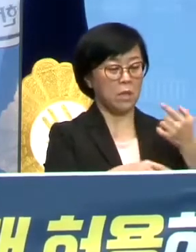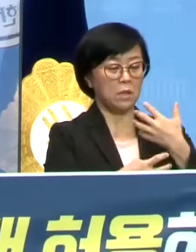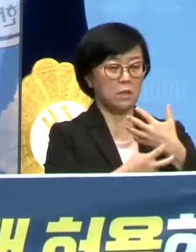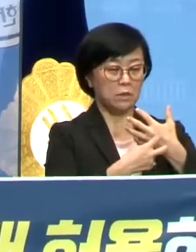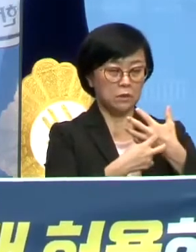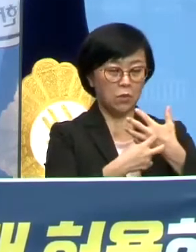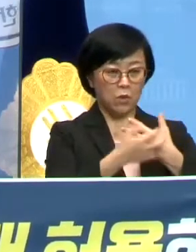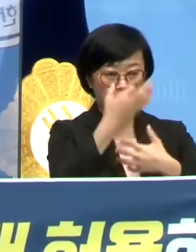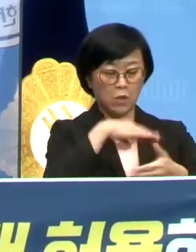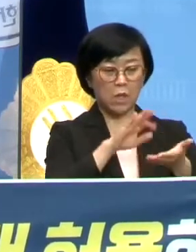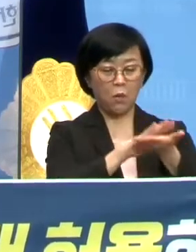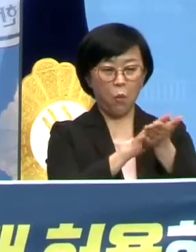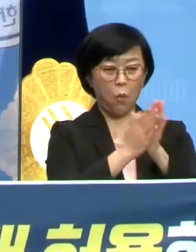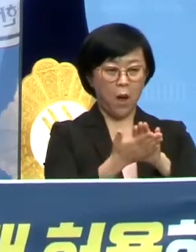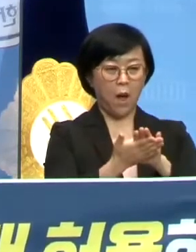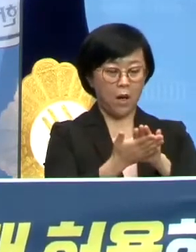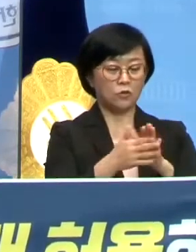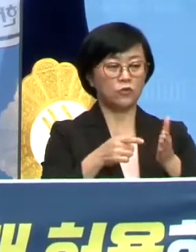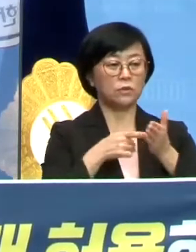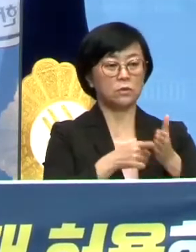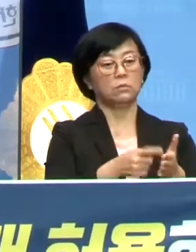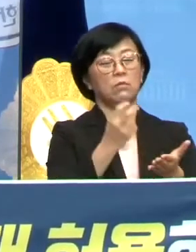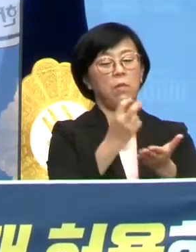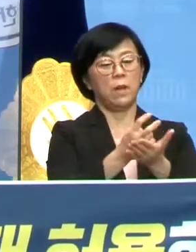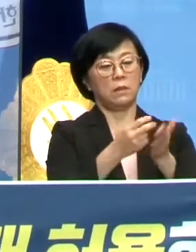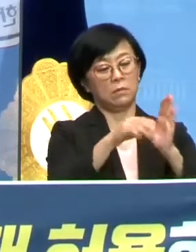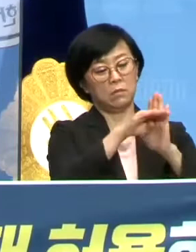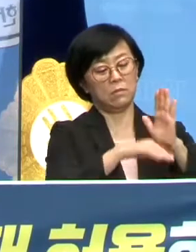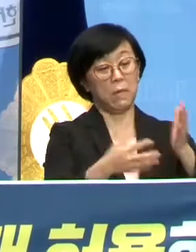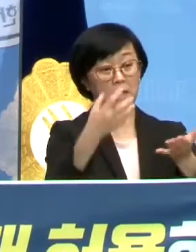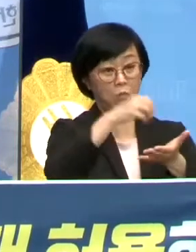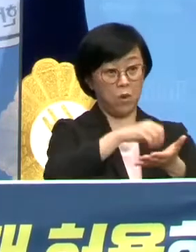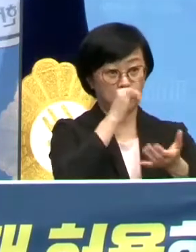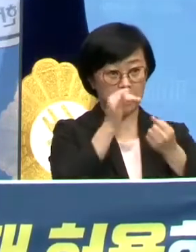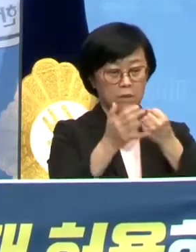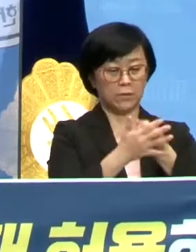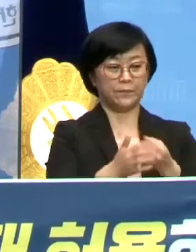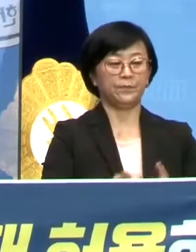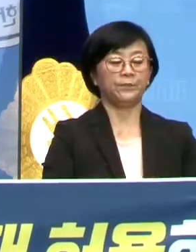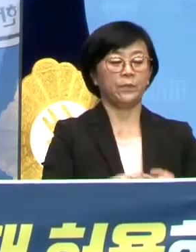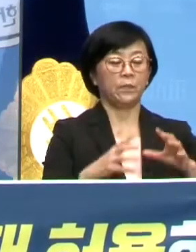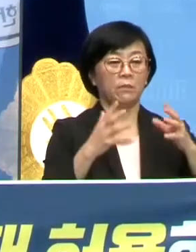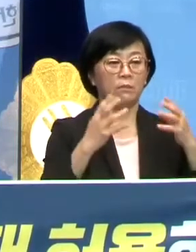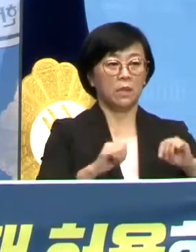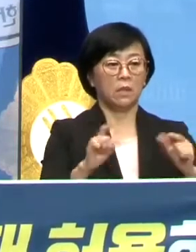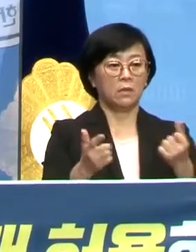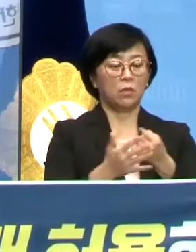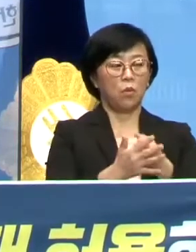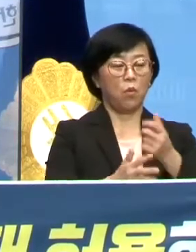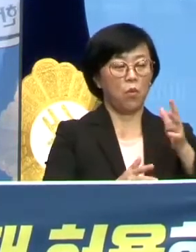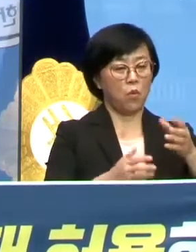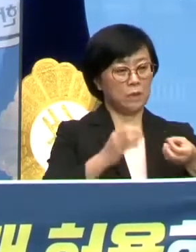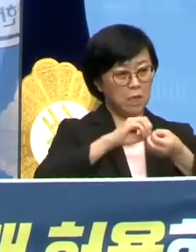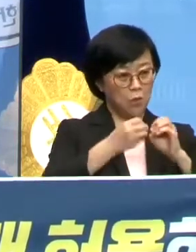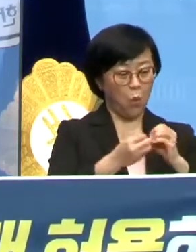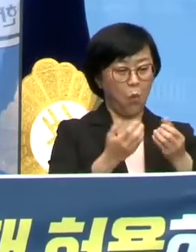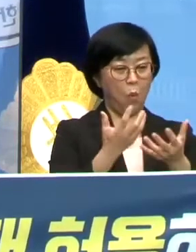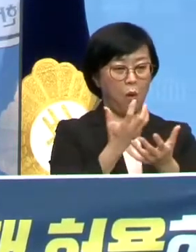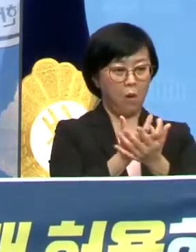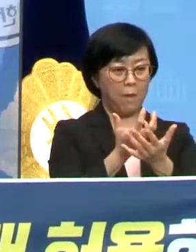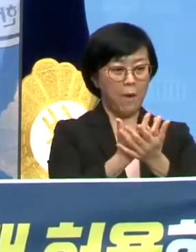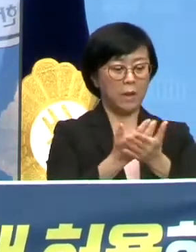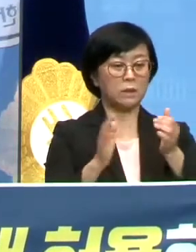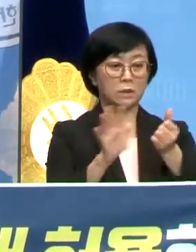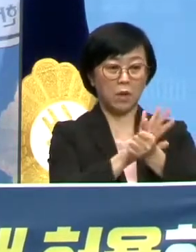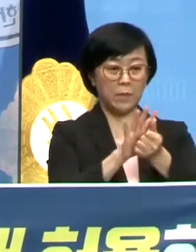추진할 수 있는 보건 의료 법안은 아주 많이 있습니다 또 의료 염려가 아니더라도 제조업과 서비스업의 경계가